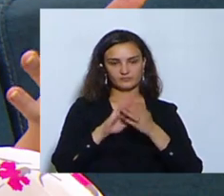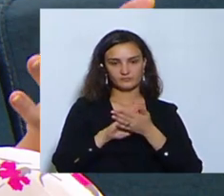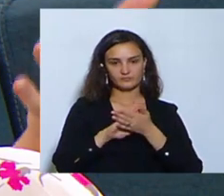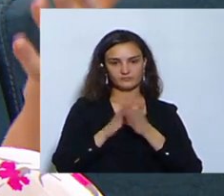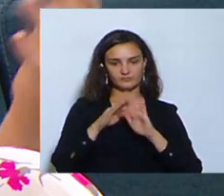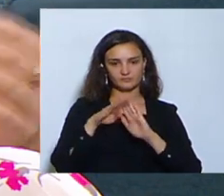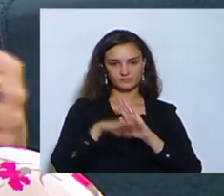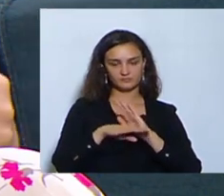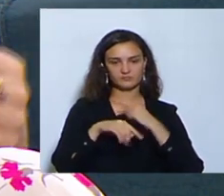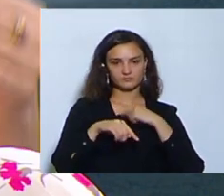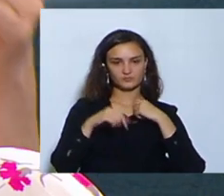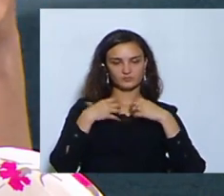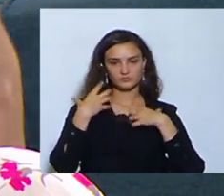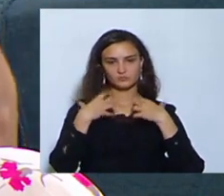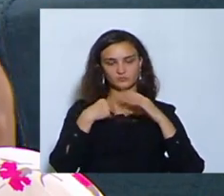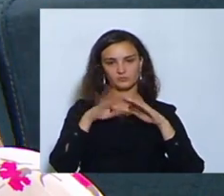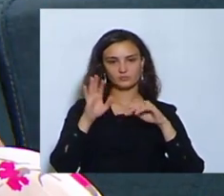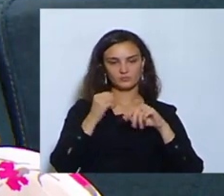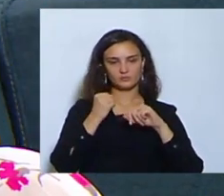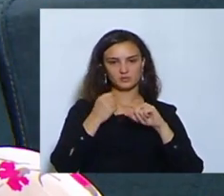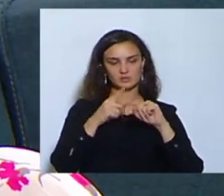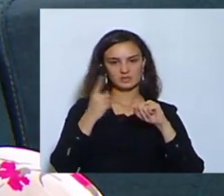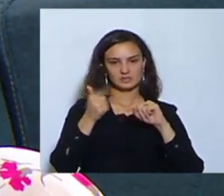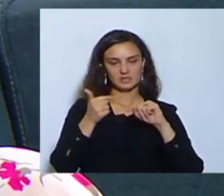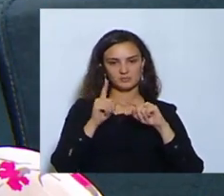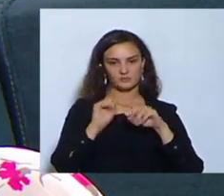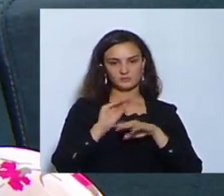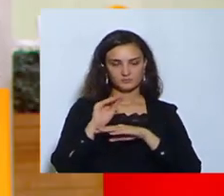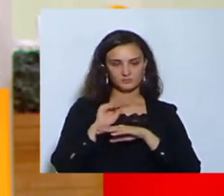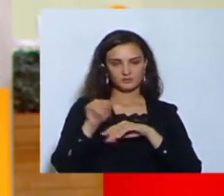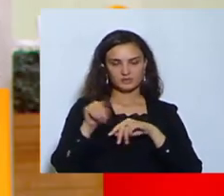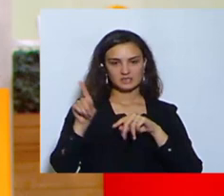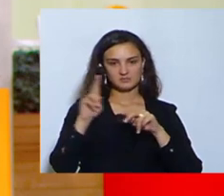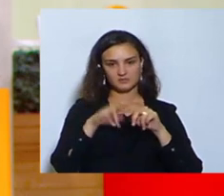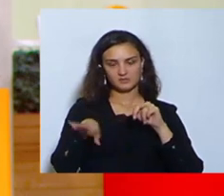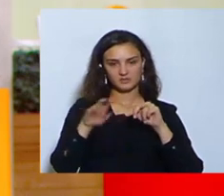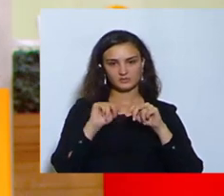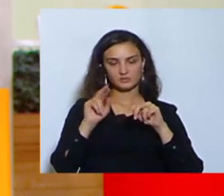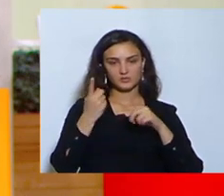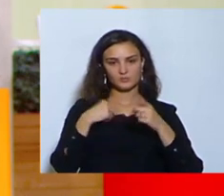მაღალი მაქვს, რომ შეიძლება 1 გრამიც რო დავიმატო იქ რაღაც პოზიციები დავკარგო და რომ